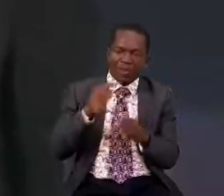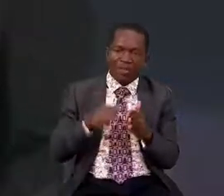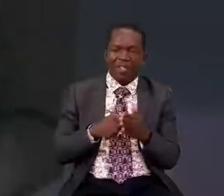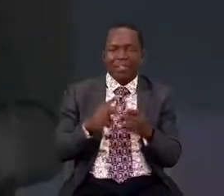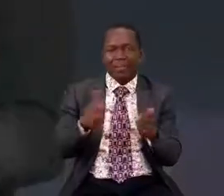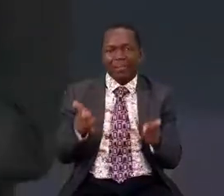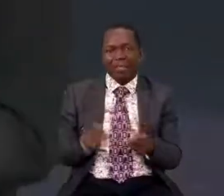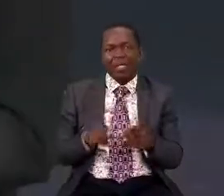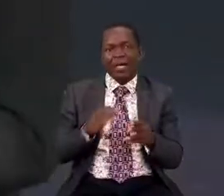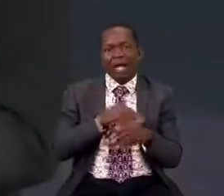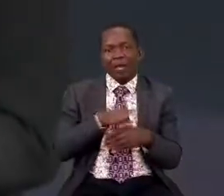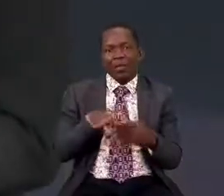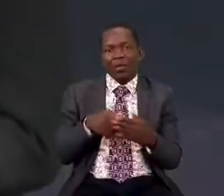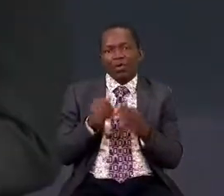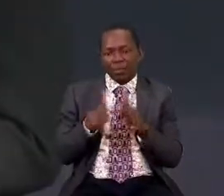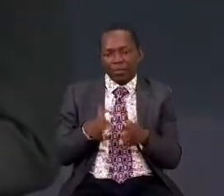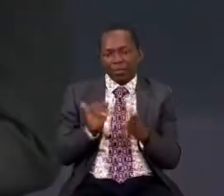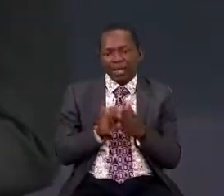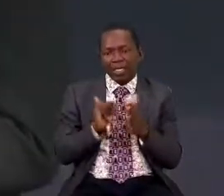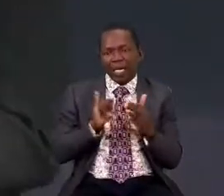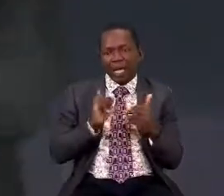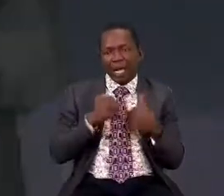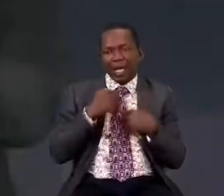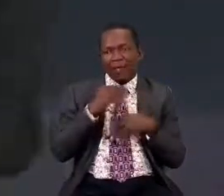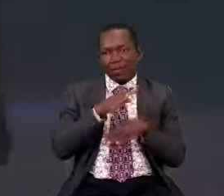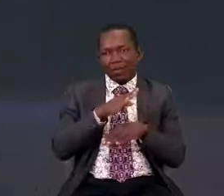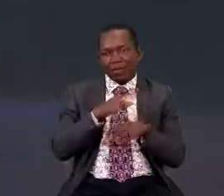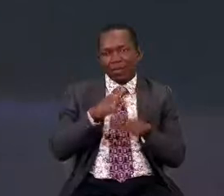aux enfants d'Israël.